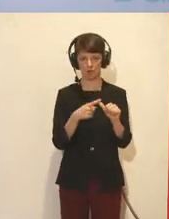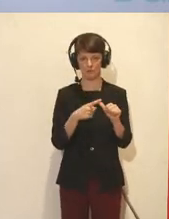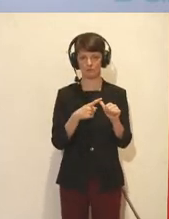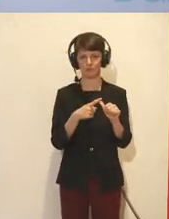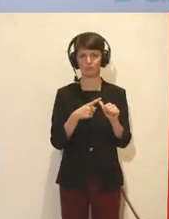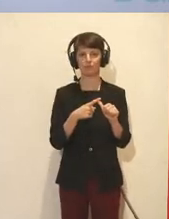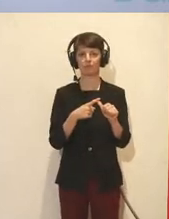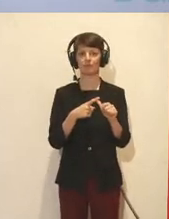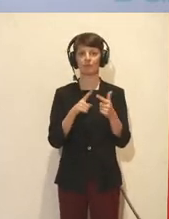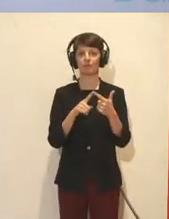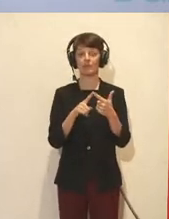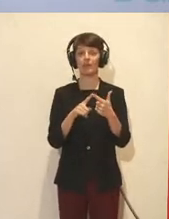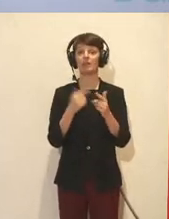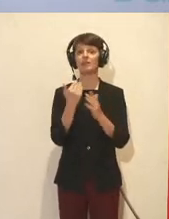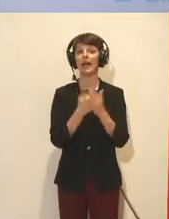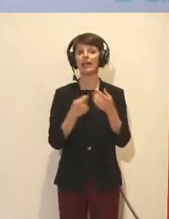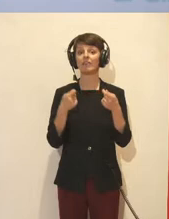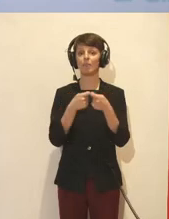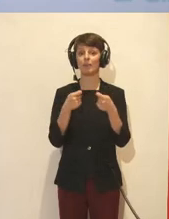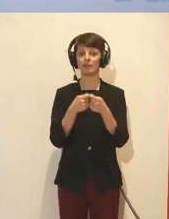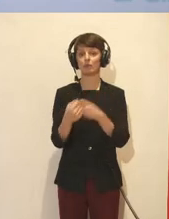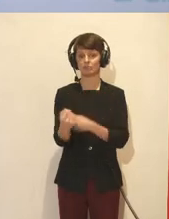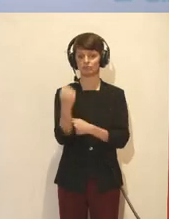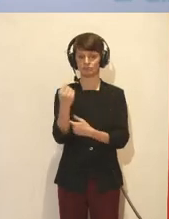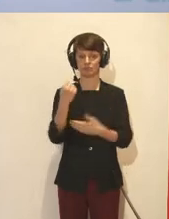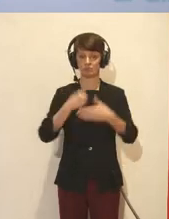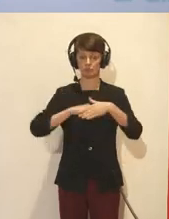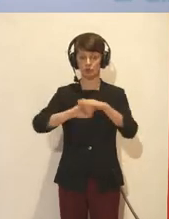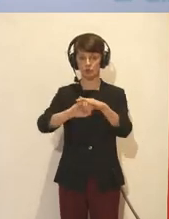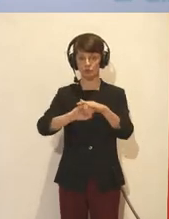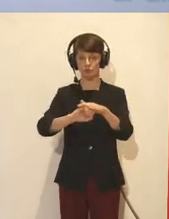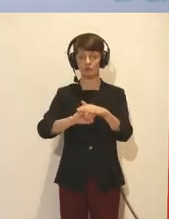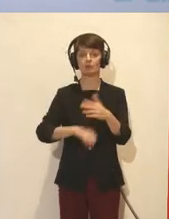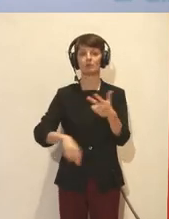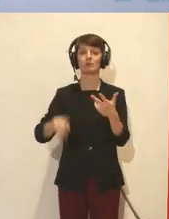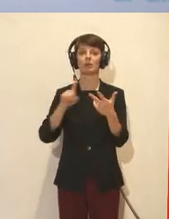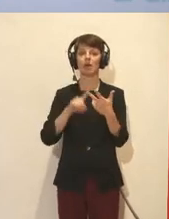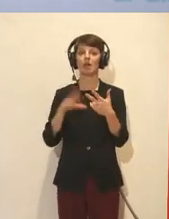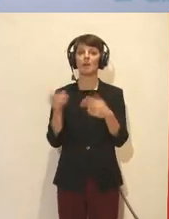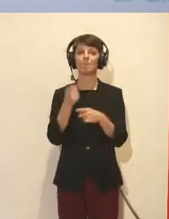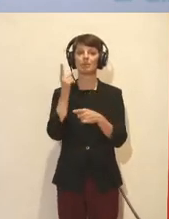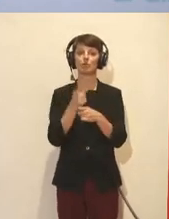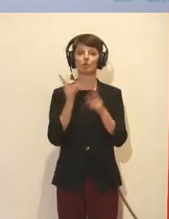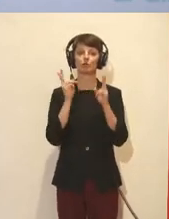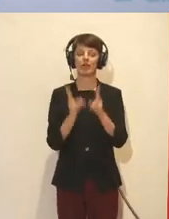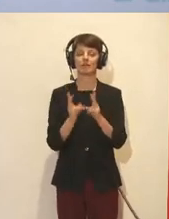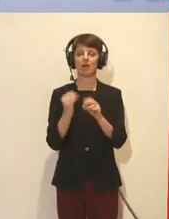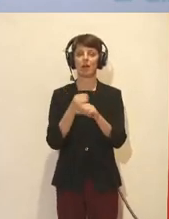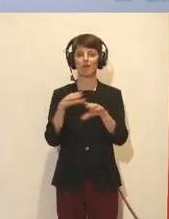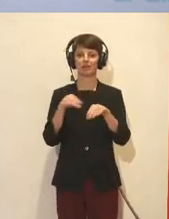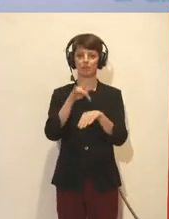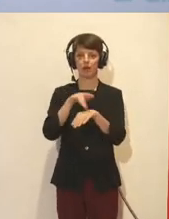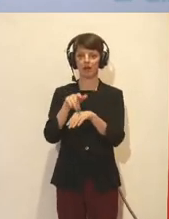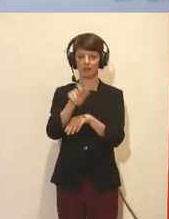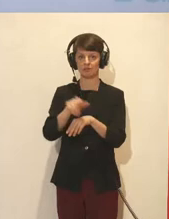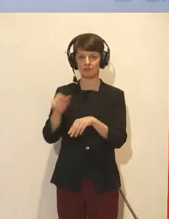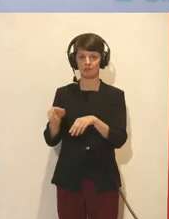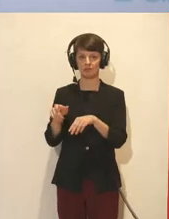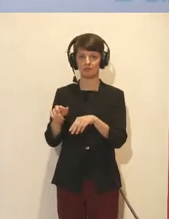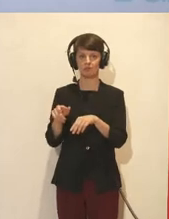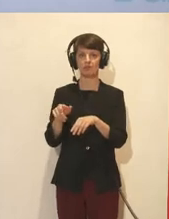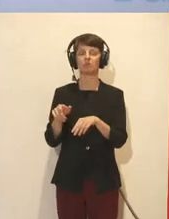eine stärkung der tarifbindung brauchen und dass wir die mitbestimmungsrechte der arbeitnehmerinnen und arbeitnehmer